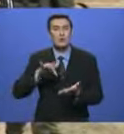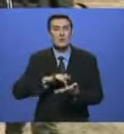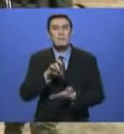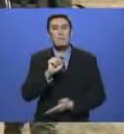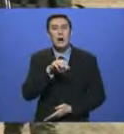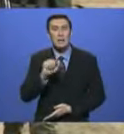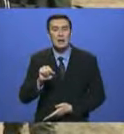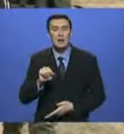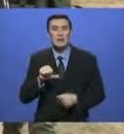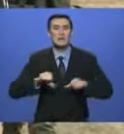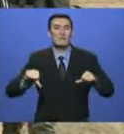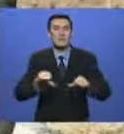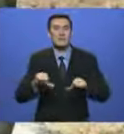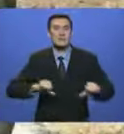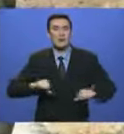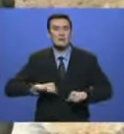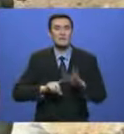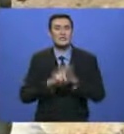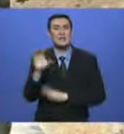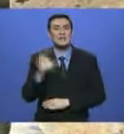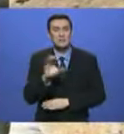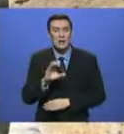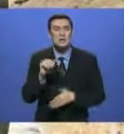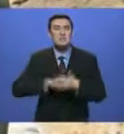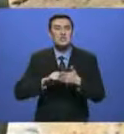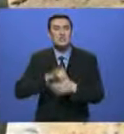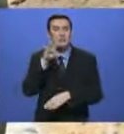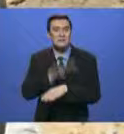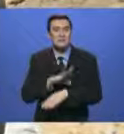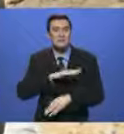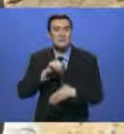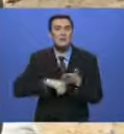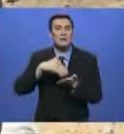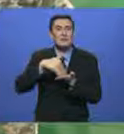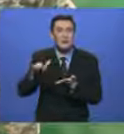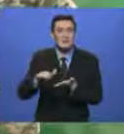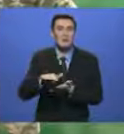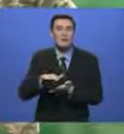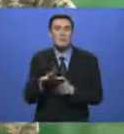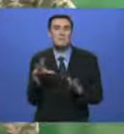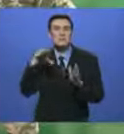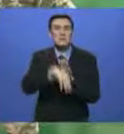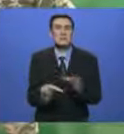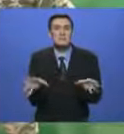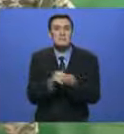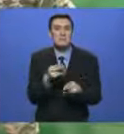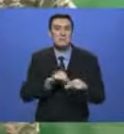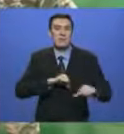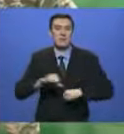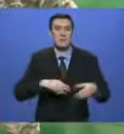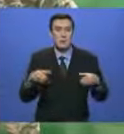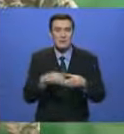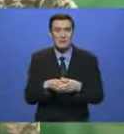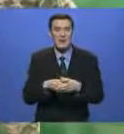Бама, захваченного экстремистами в начале сентября. Причиной расстрела, как выяснилось, стал отказ жертв присоединиться к Боко Харам. В